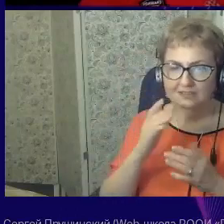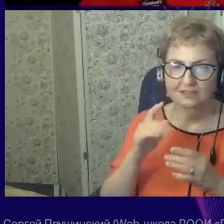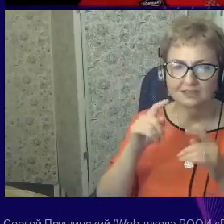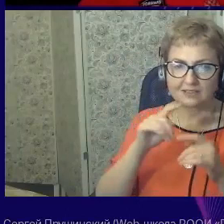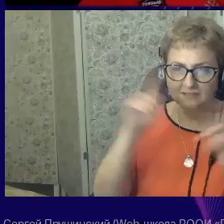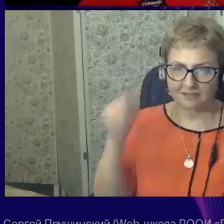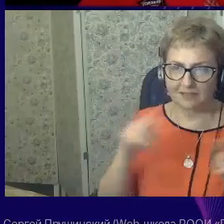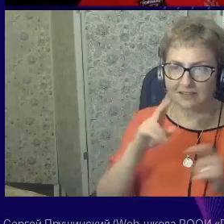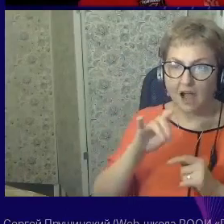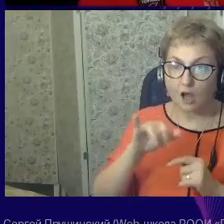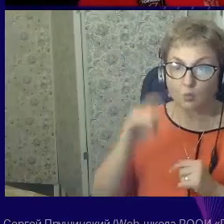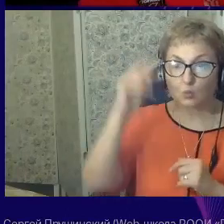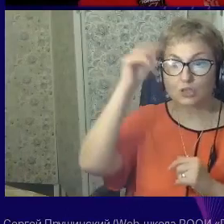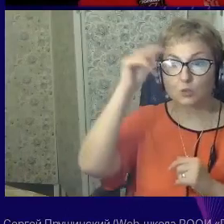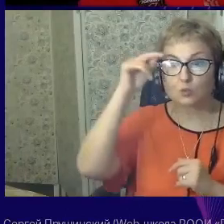и